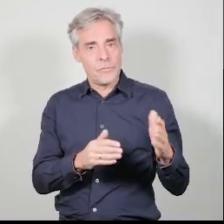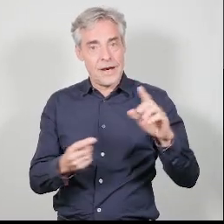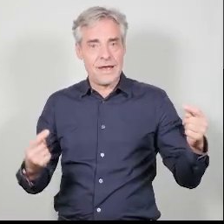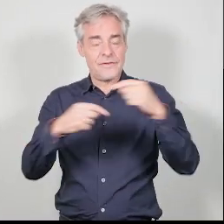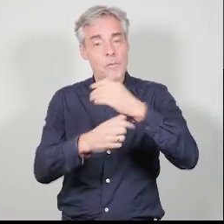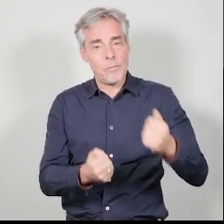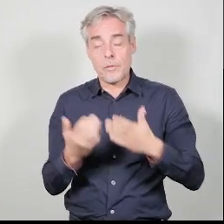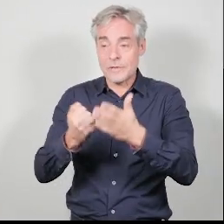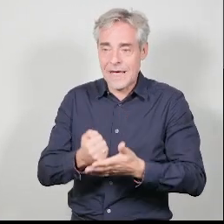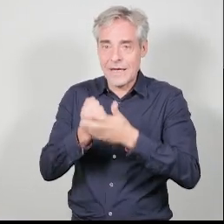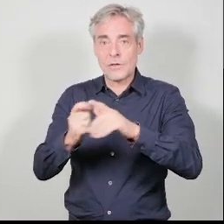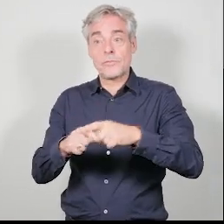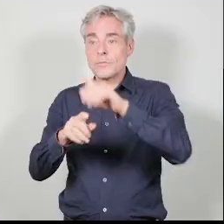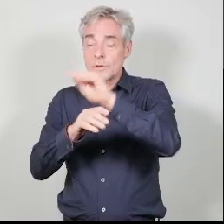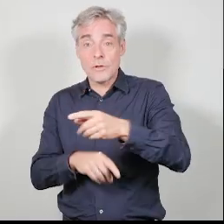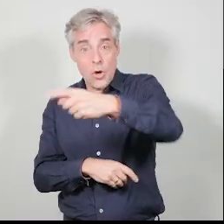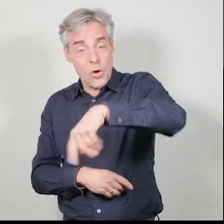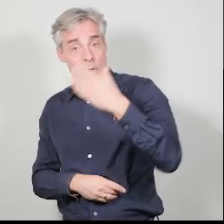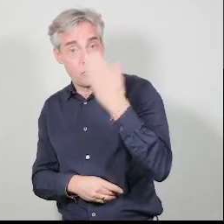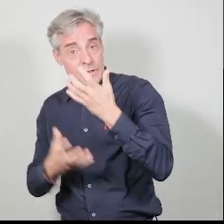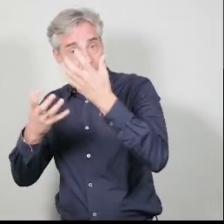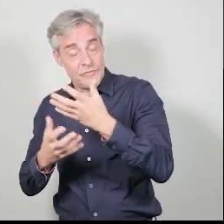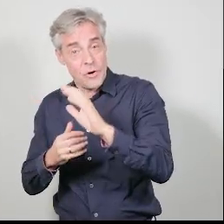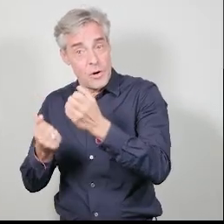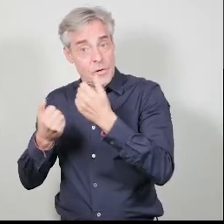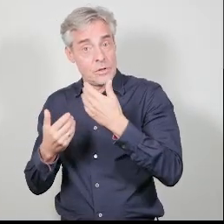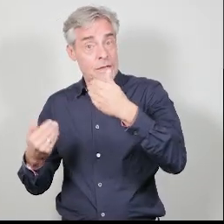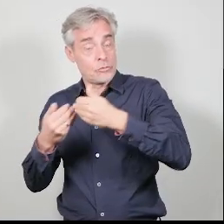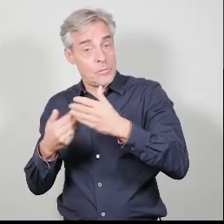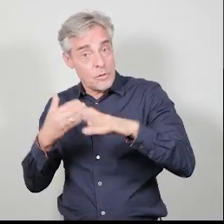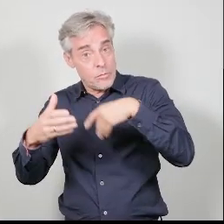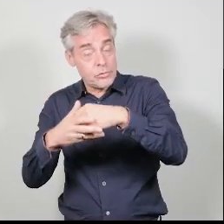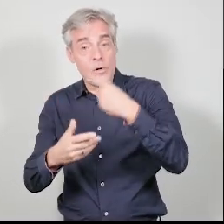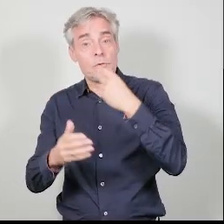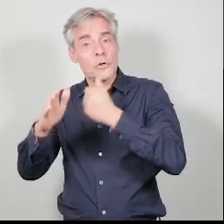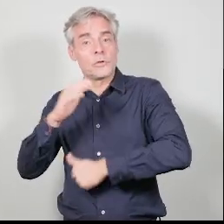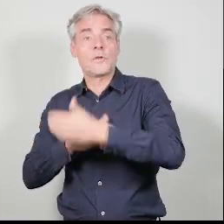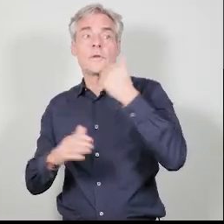disposition les aides et les protections dont elles ont besoin pour exercer leur